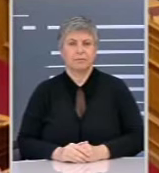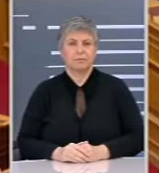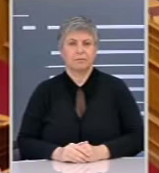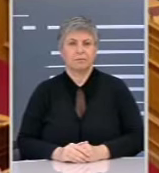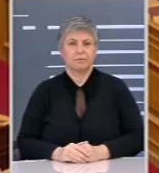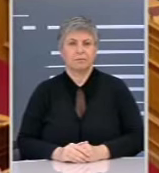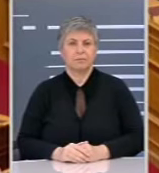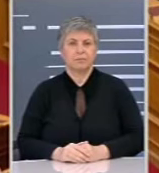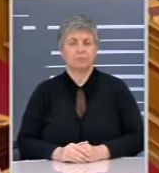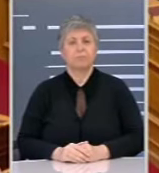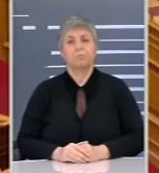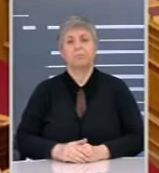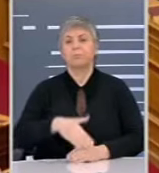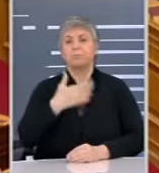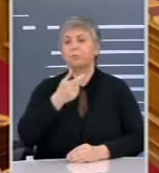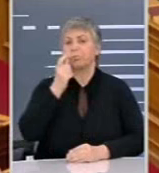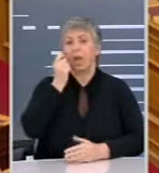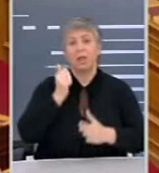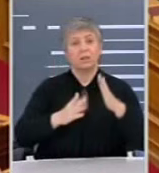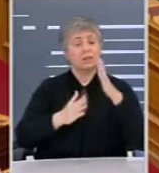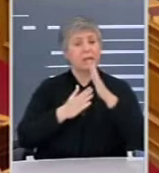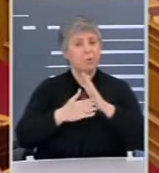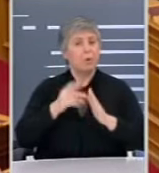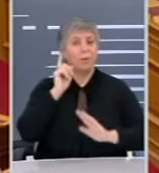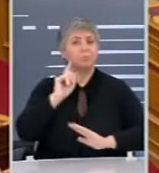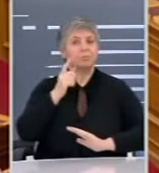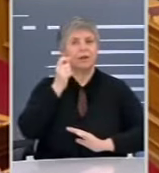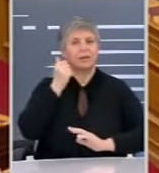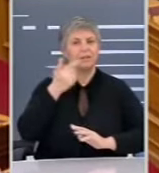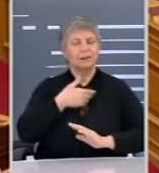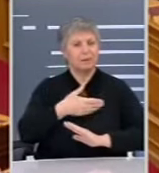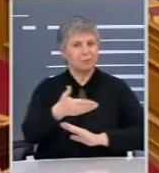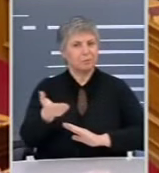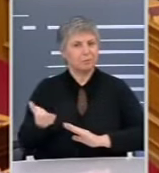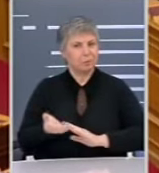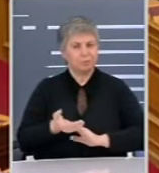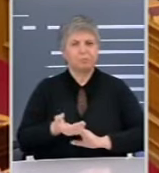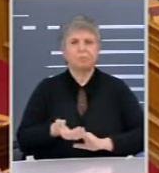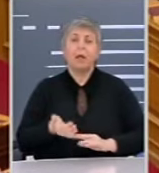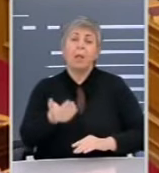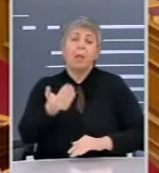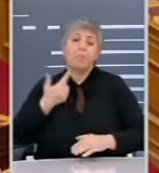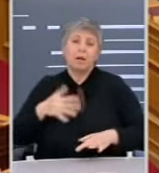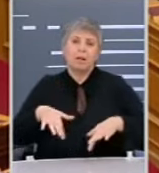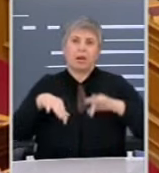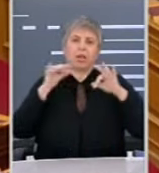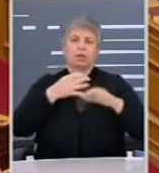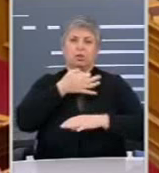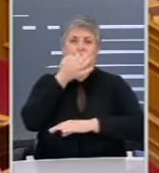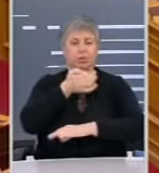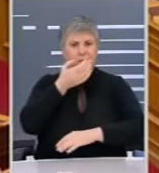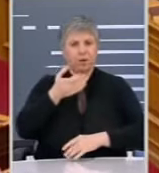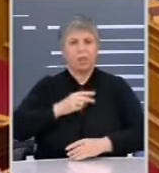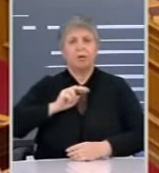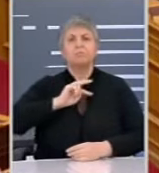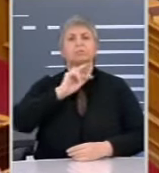ευχαριστώ κύριε πρόεδρε κυρίες και κύριοι πριν πω οτιδήποτε άλλο οφείλω μία απάντηση